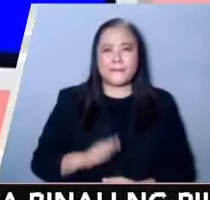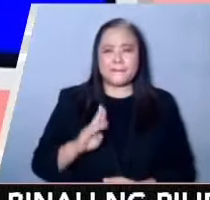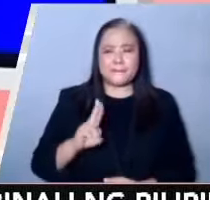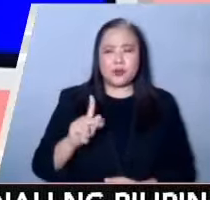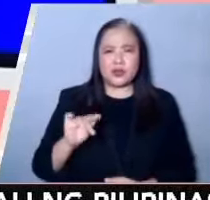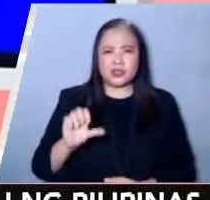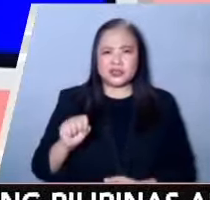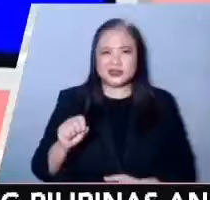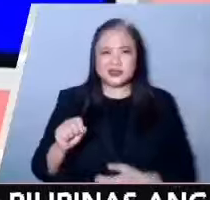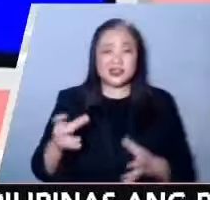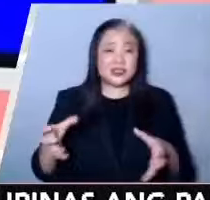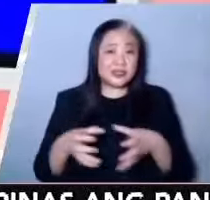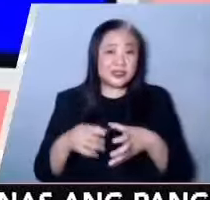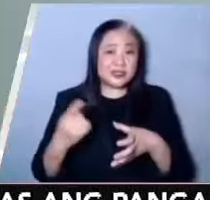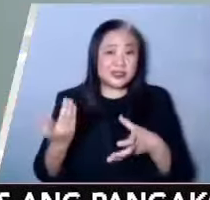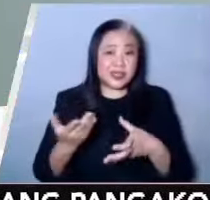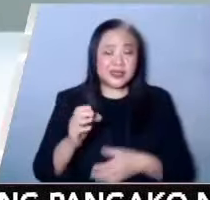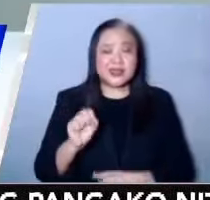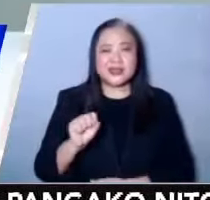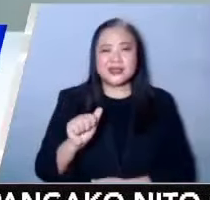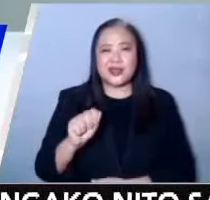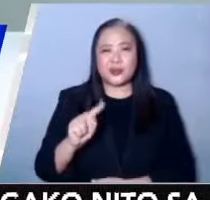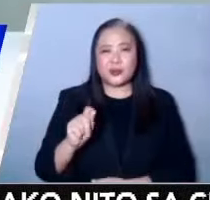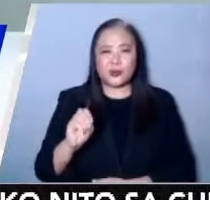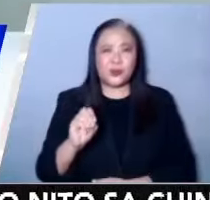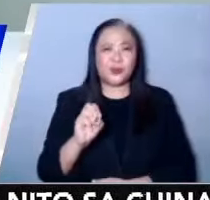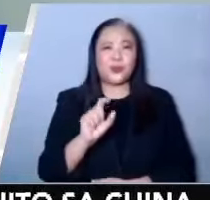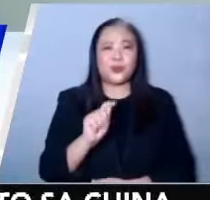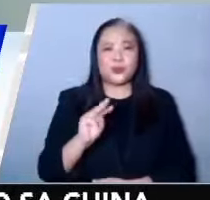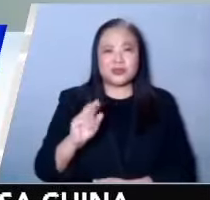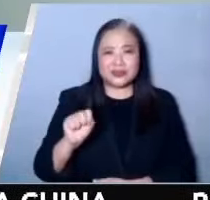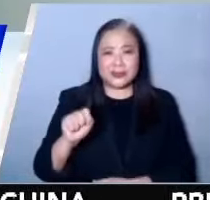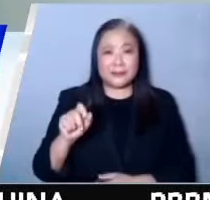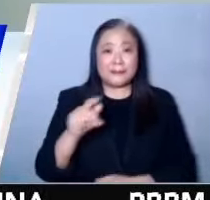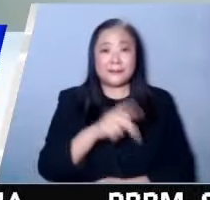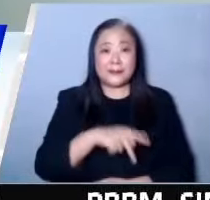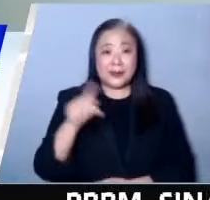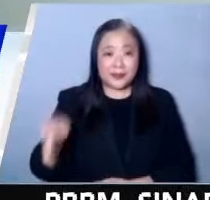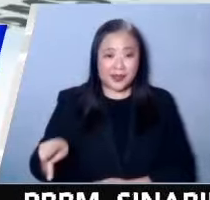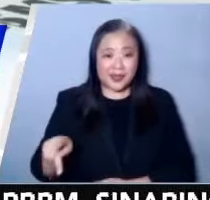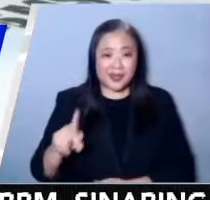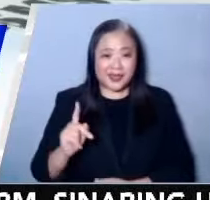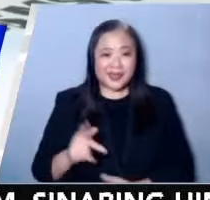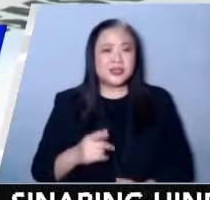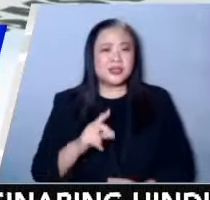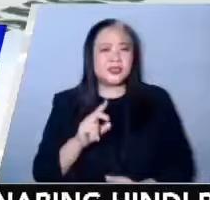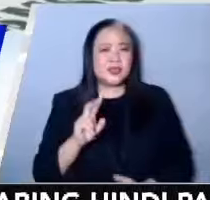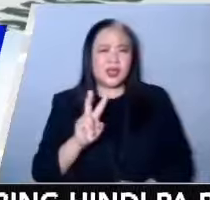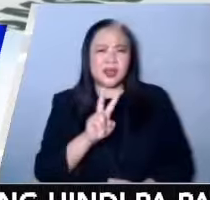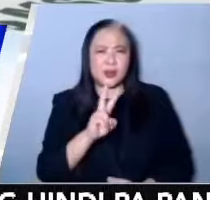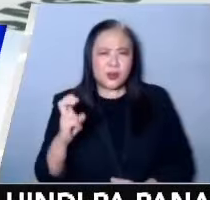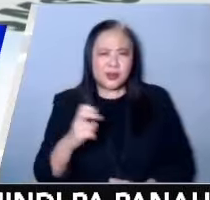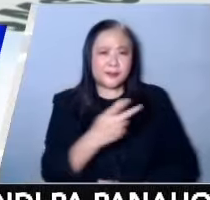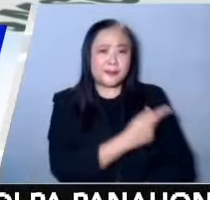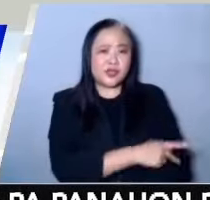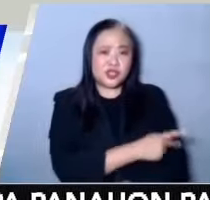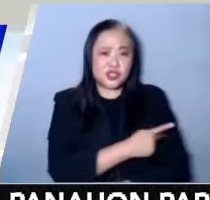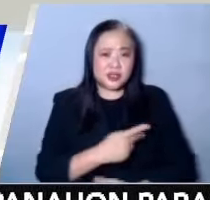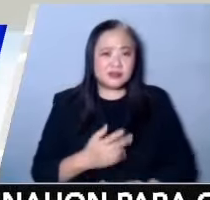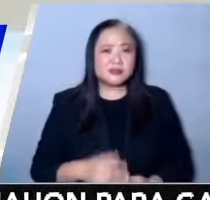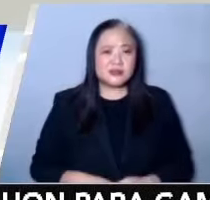Tomas, Pampanga. Ayon po sa Department of Health, abot sa 200 pasyente ang kayang i-accommodate ng bukas